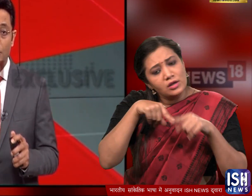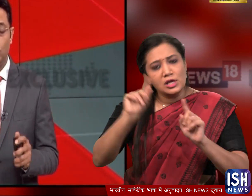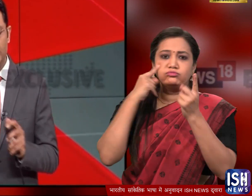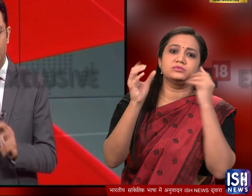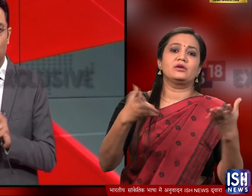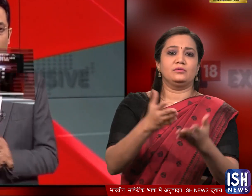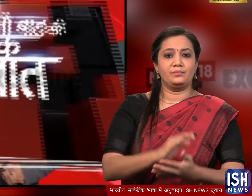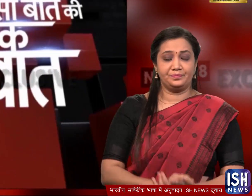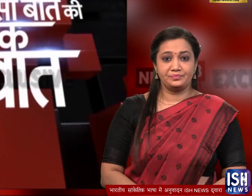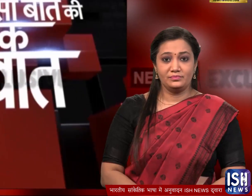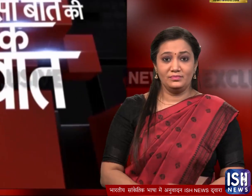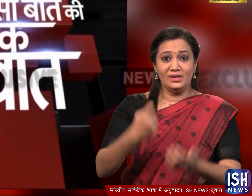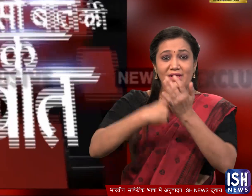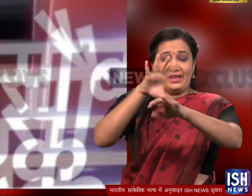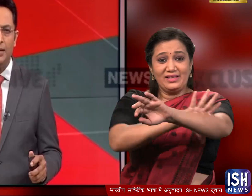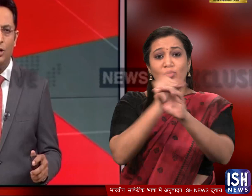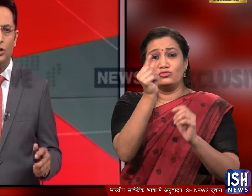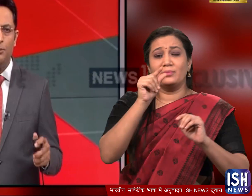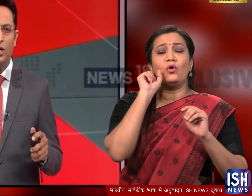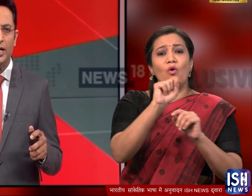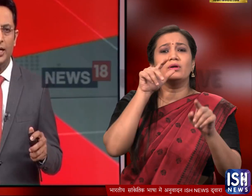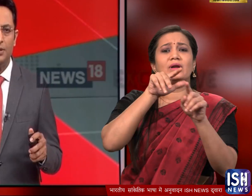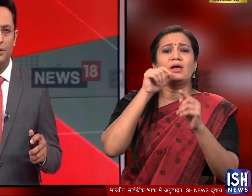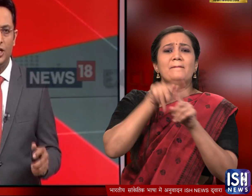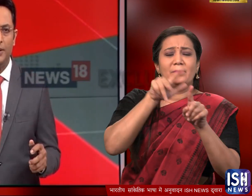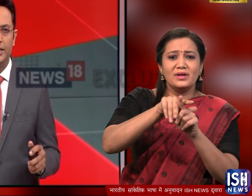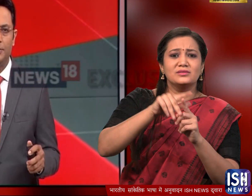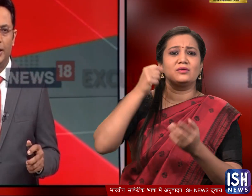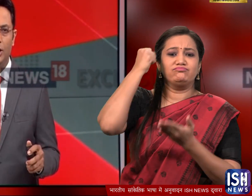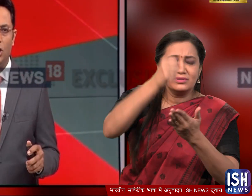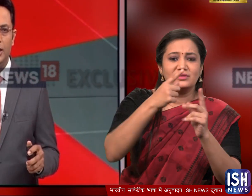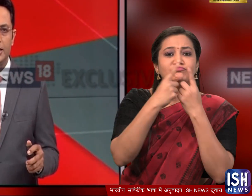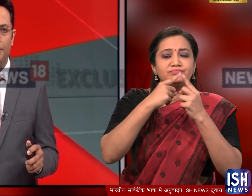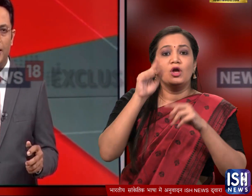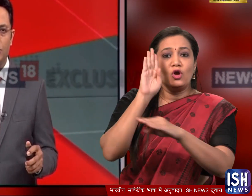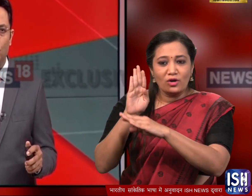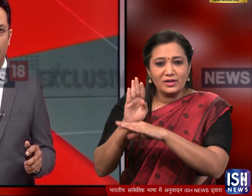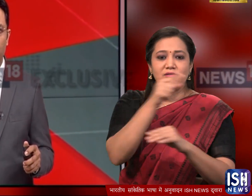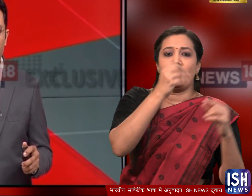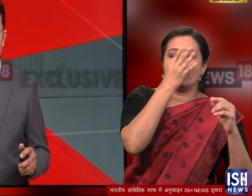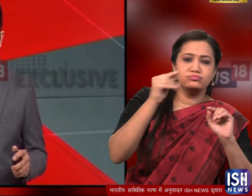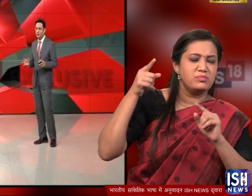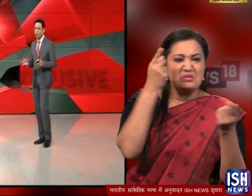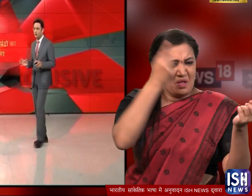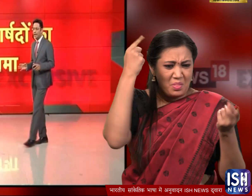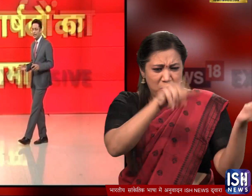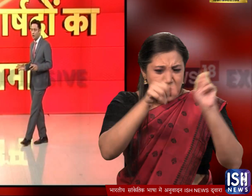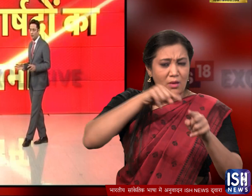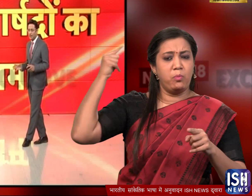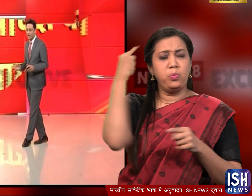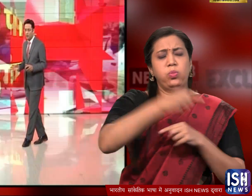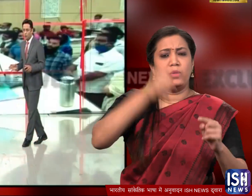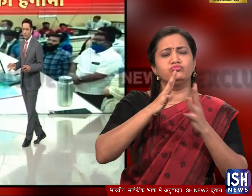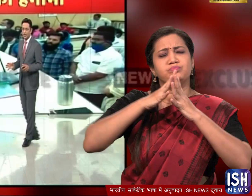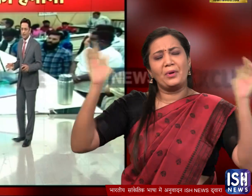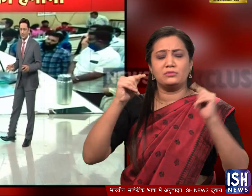आधार पर खुद ही जांच शुरू कर दी। राजस्थान में उदयपुर नगर निगम की बजट बैठक में कांग्रेस के पार्षदों ने बीजेपी पर घोटाले का आरोप